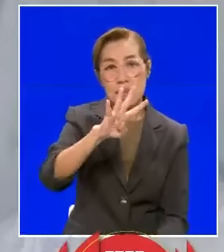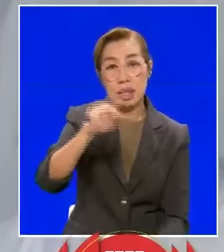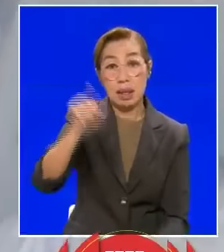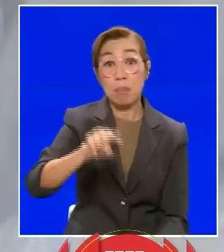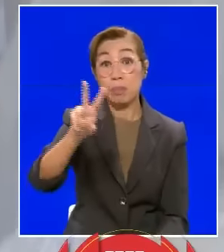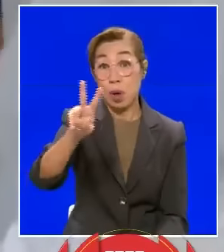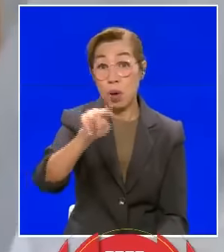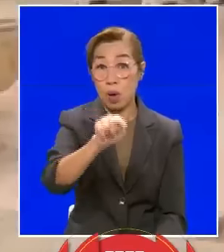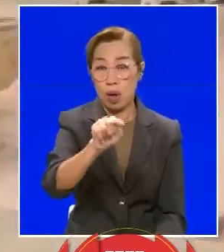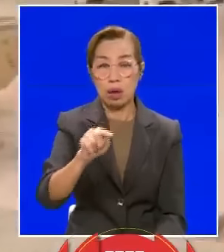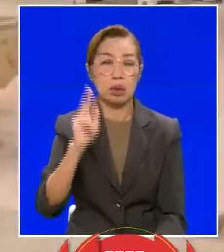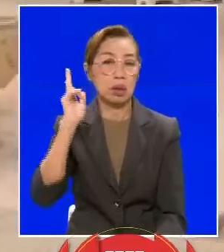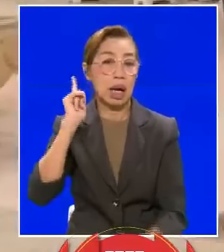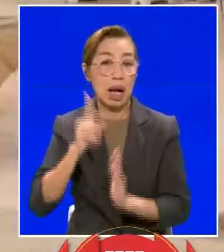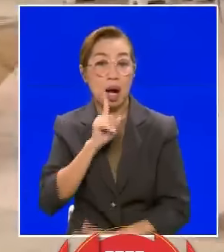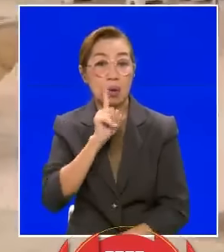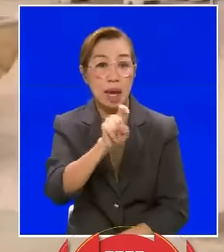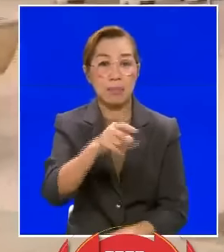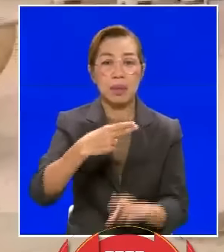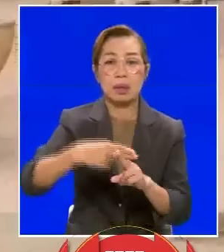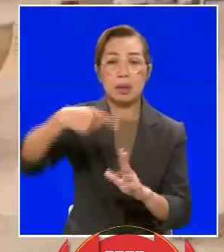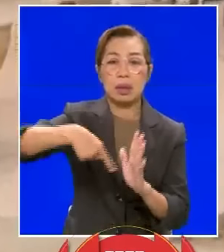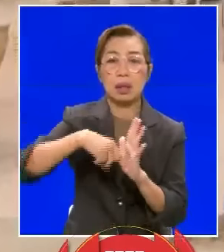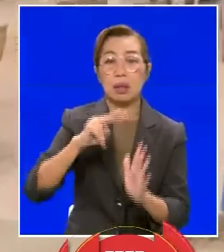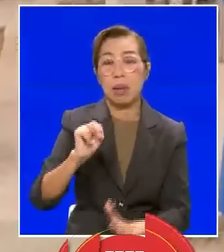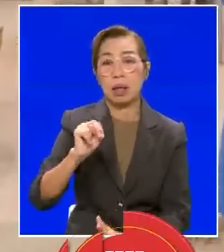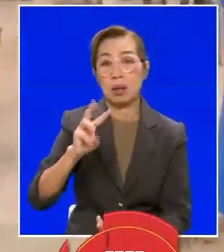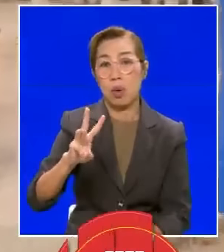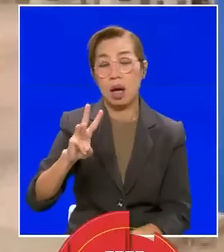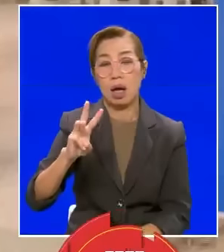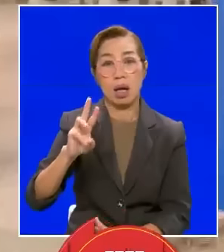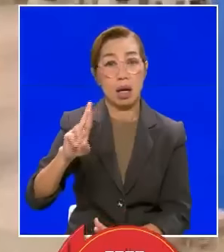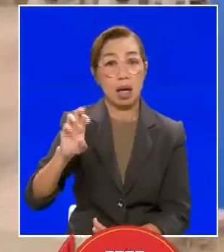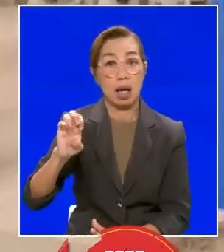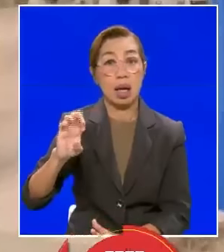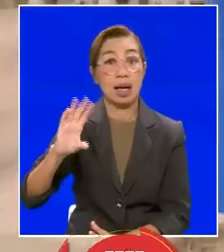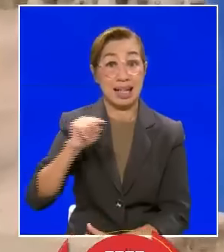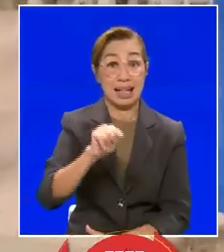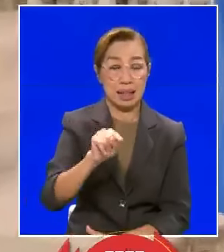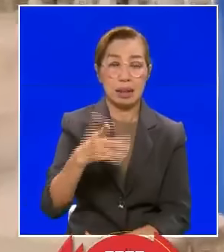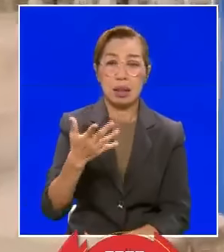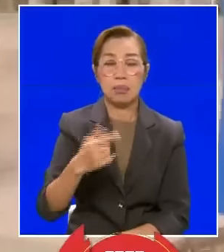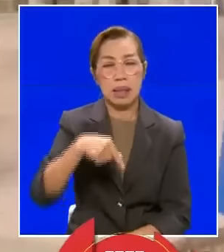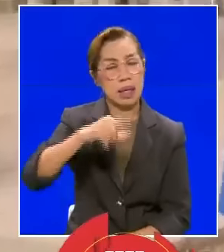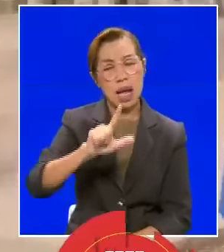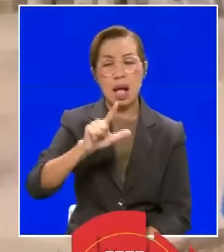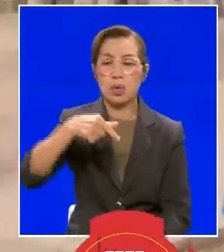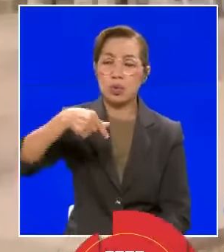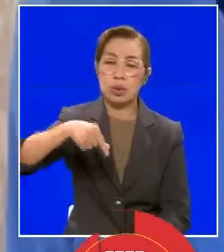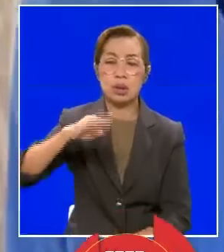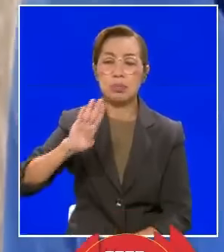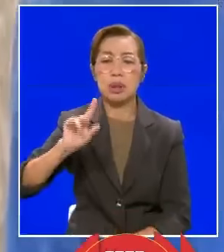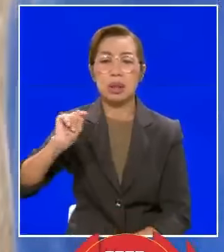ข่าวเราไปสัมภาษณ์มือก็คือน้องพันวริศเนี่ยก็เป็น LGBTQ+ ก็บอกว่าปีที่แล้วไว้ผมสั้นเหมือนนักเรียนชายทั่วไ